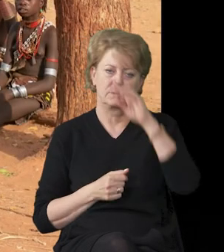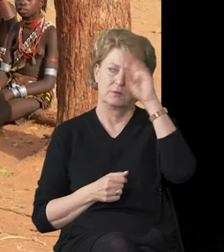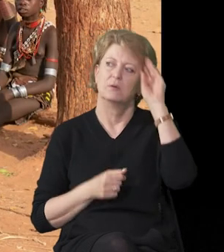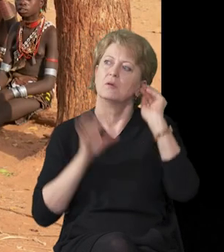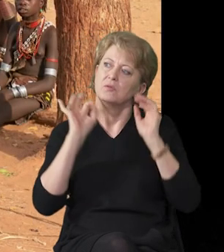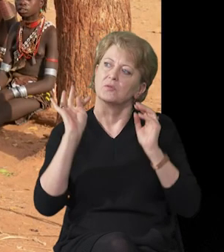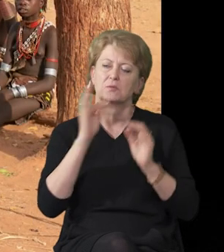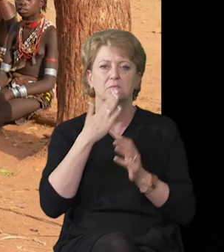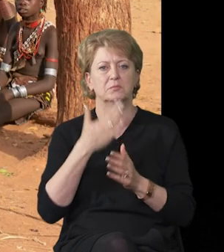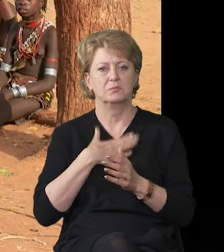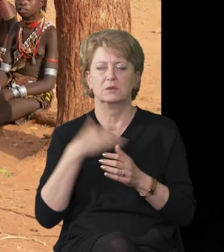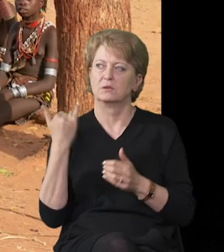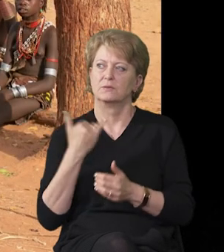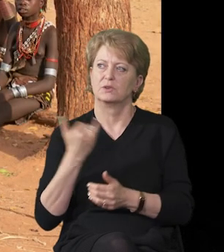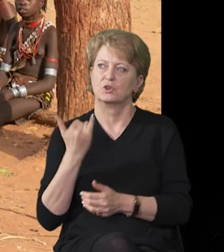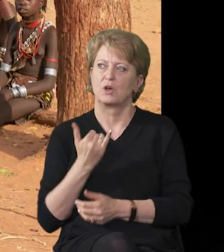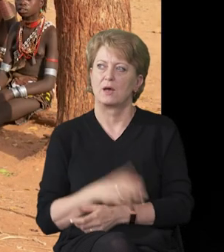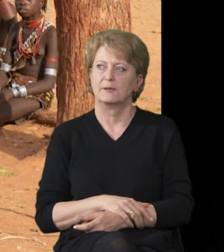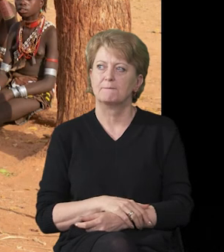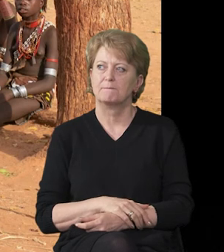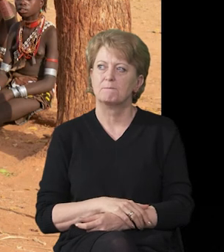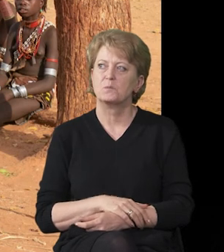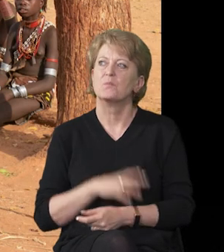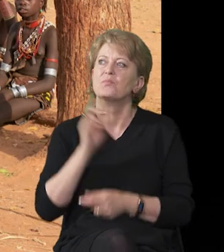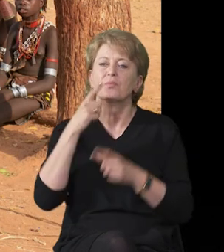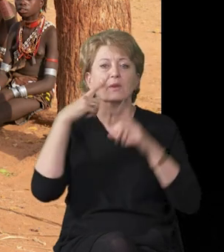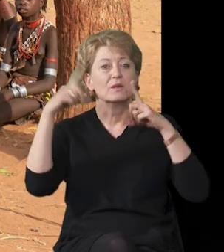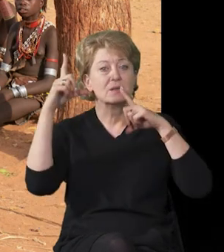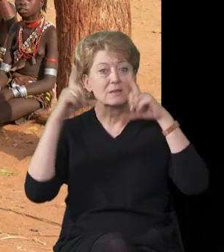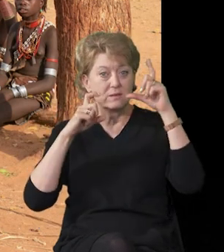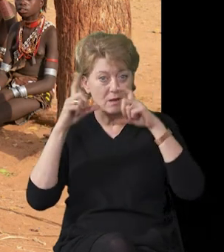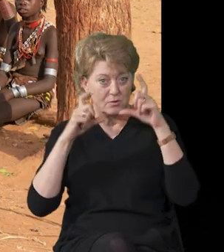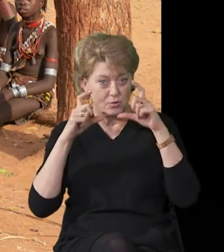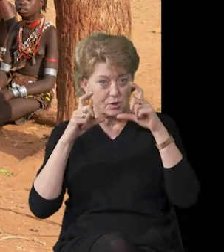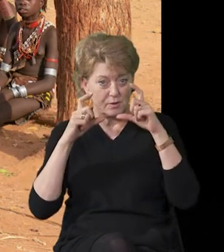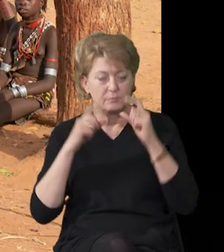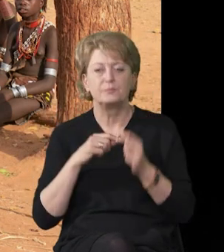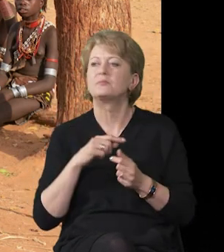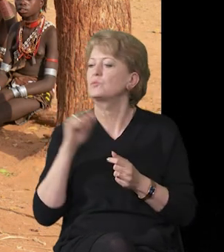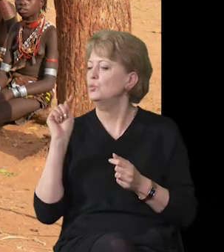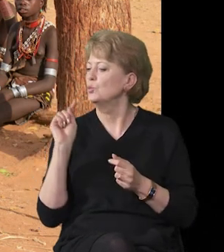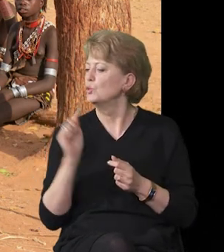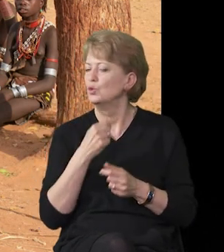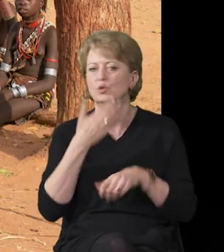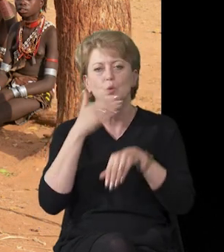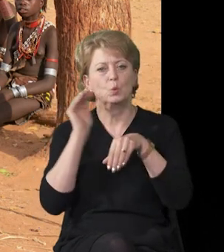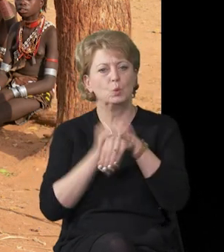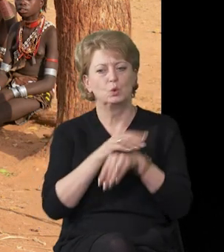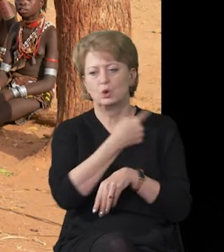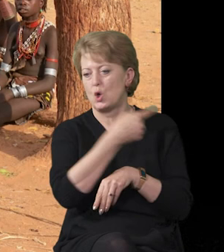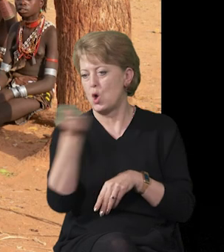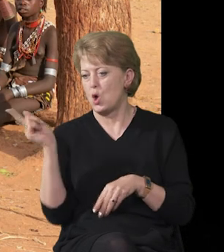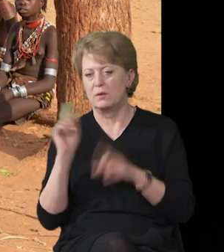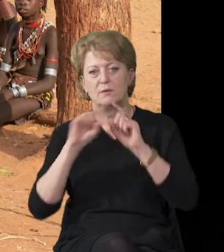zwyczaju. Jak wspominałem, zdjęcie musi być z góry uzgodnione i trzeba dostać akceptację. Tutaj,